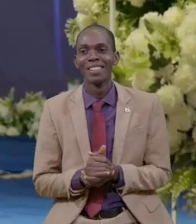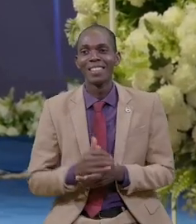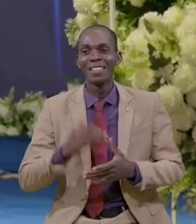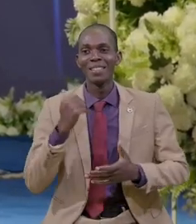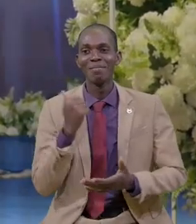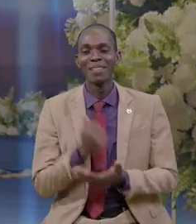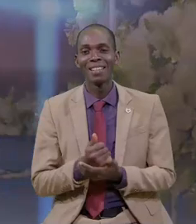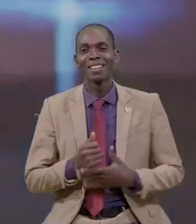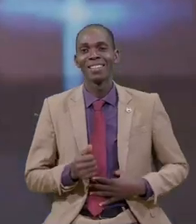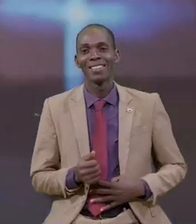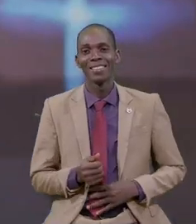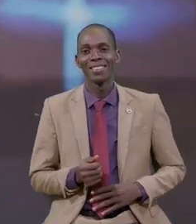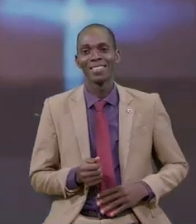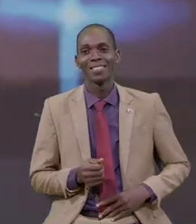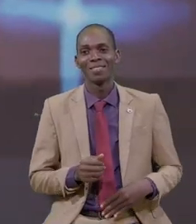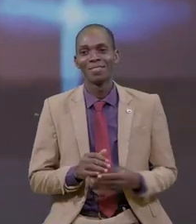Amen.